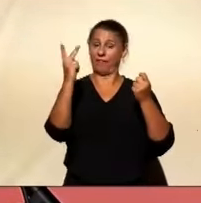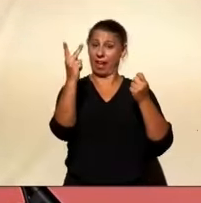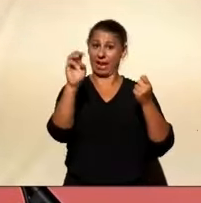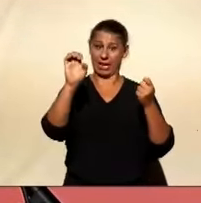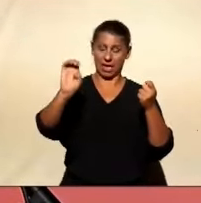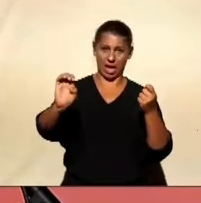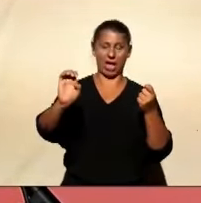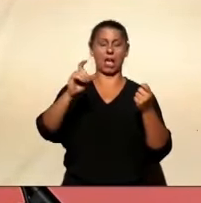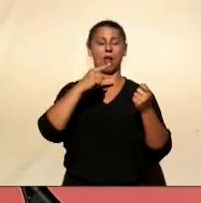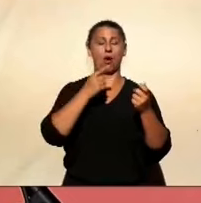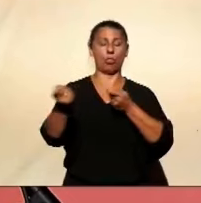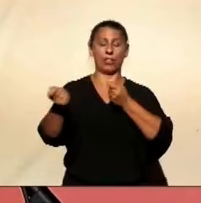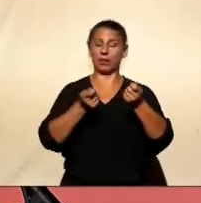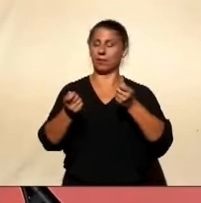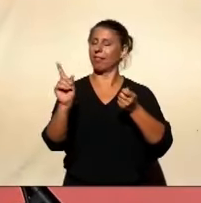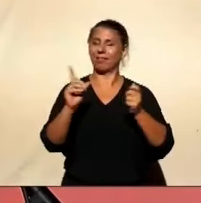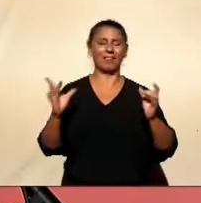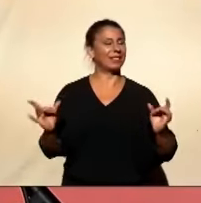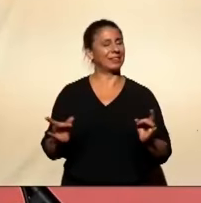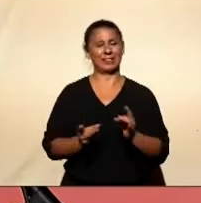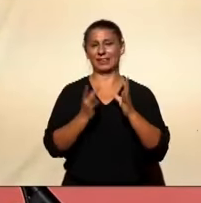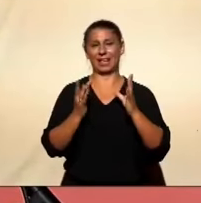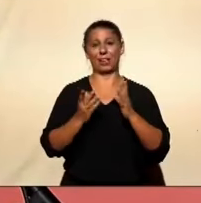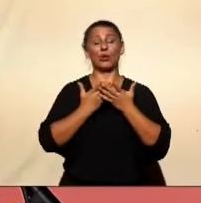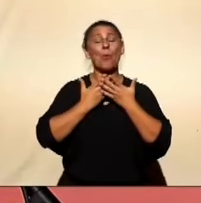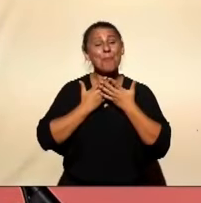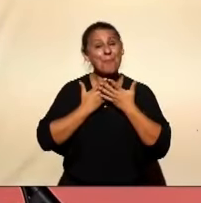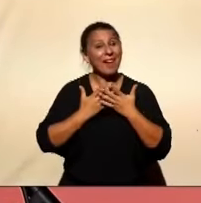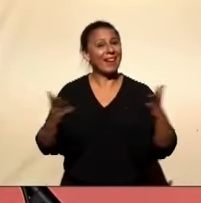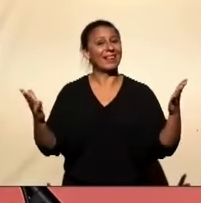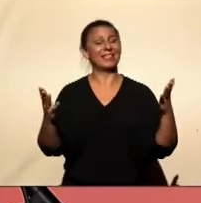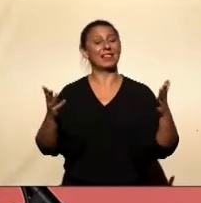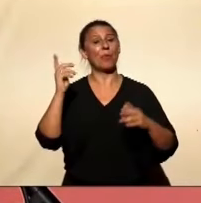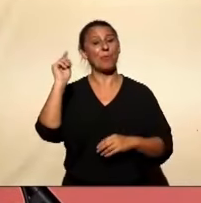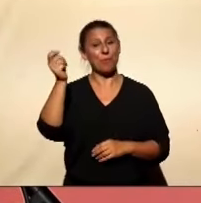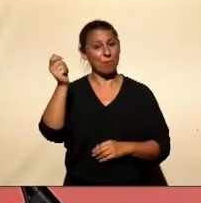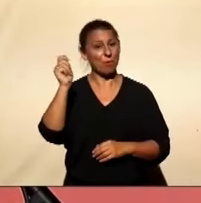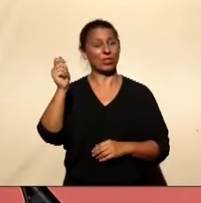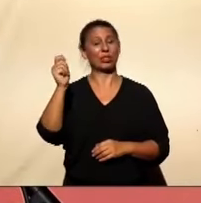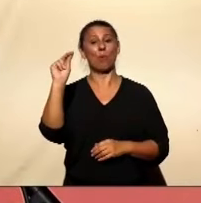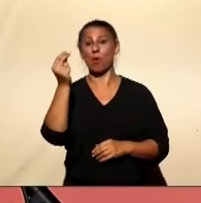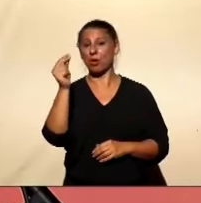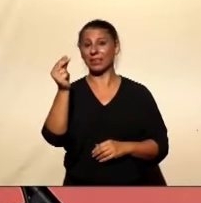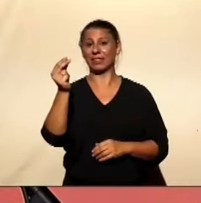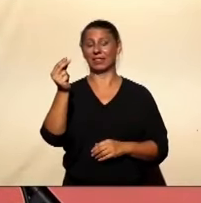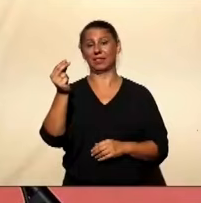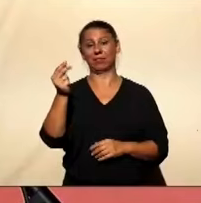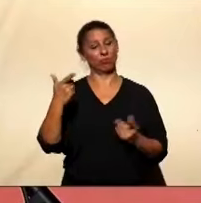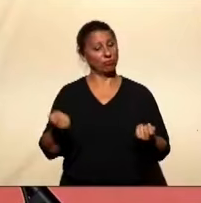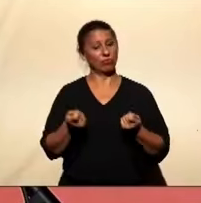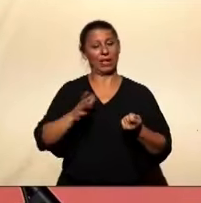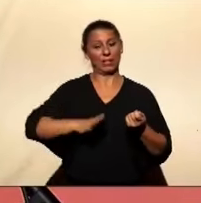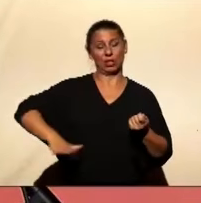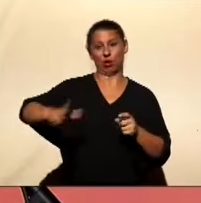του Οδηγητή δεν είναι τυχαία το μεγαλύτερο πολιτικό, πολιτιστικό γεγονός της